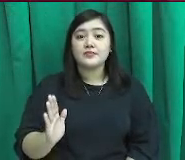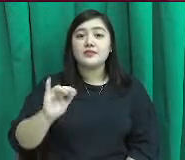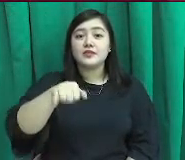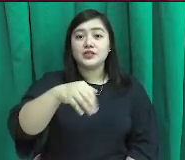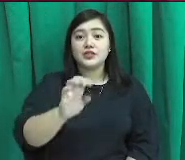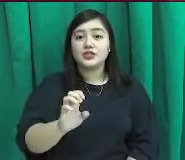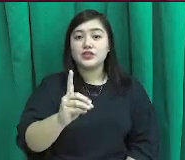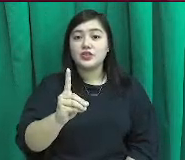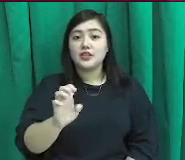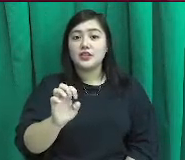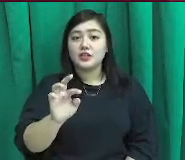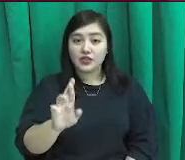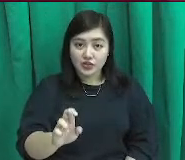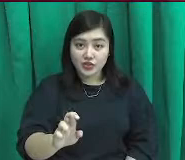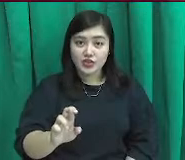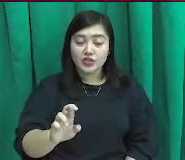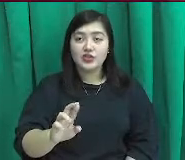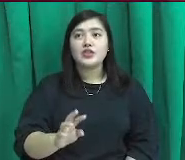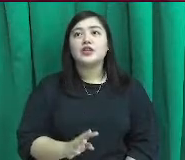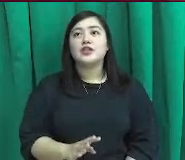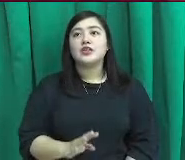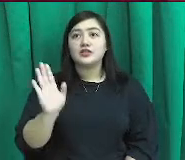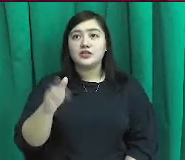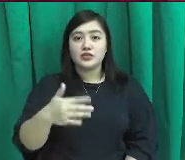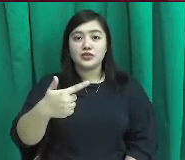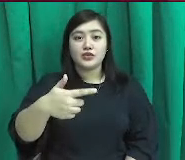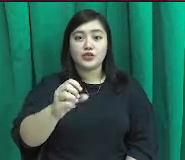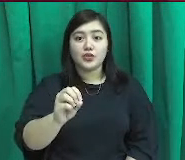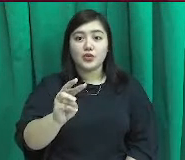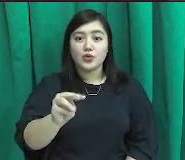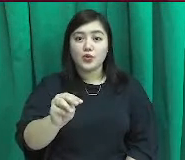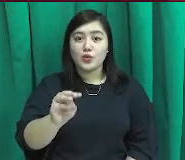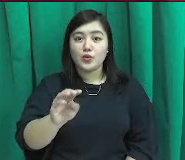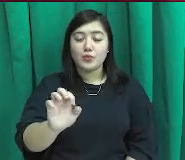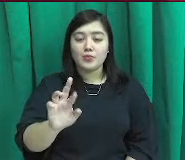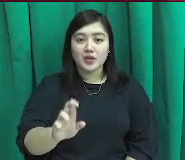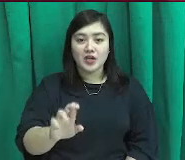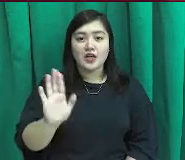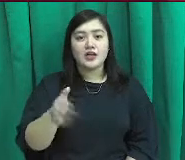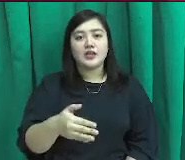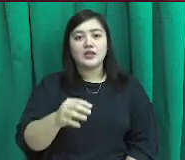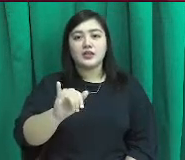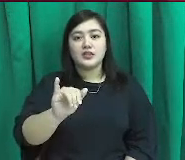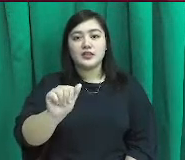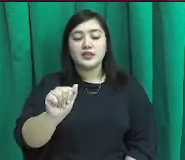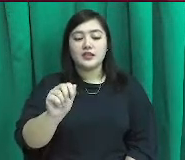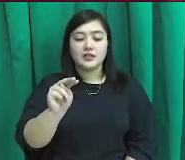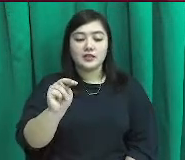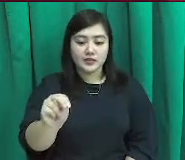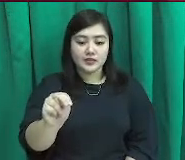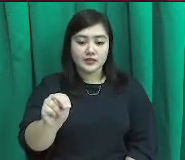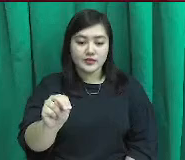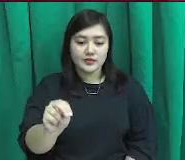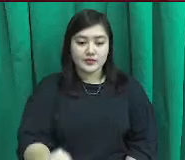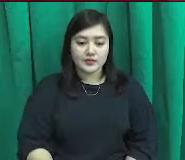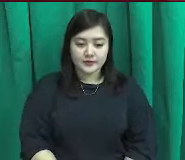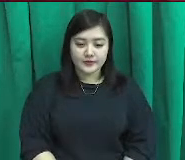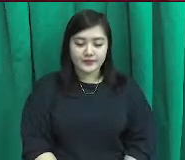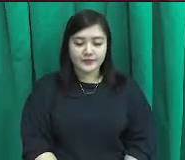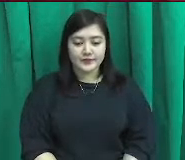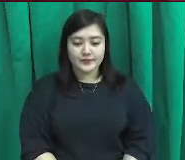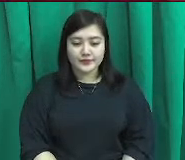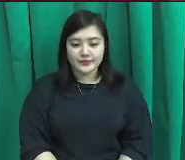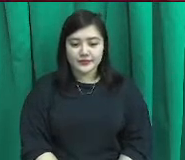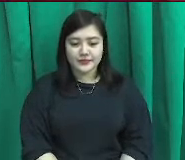dito Sir Ian Quares. And so far, ay hindi ko pa nakikita dito sila. I don't know kung napansin nyo na, sirs, ha? Kung nakita nyo na si